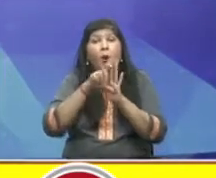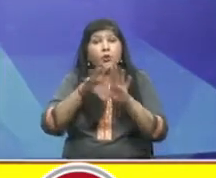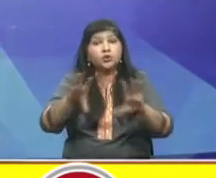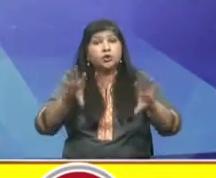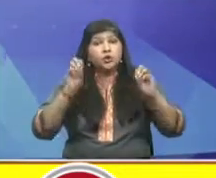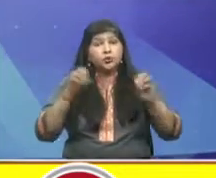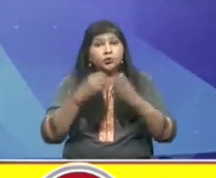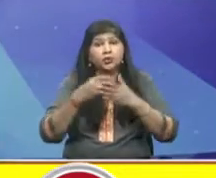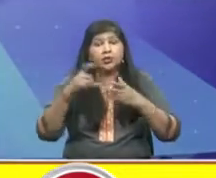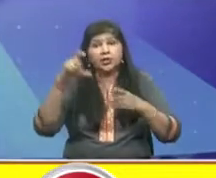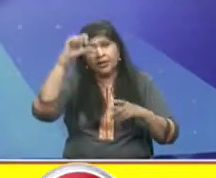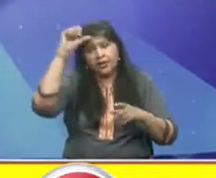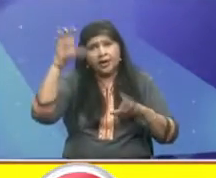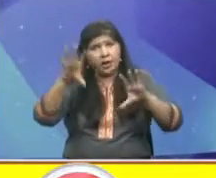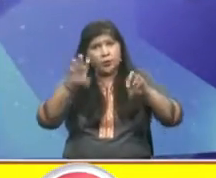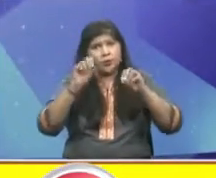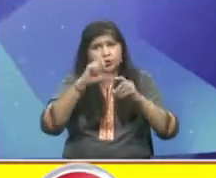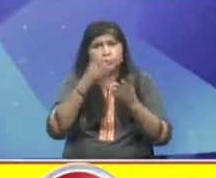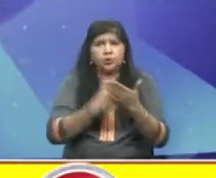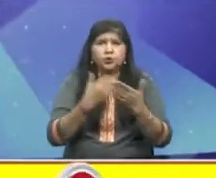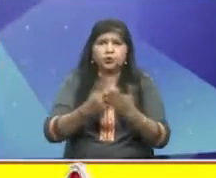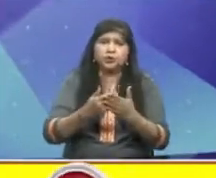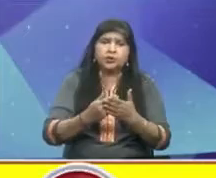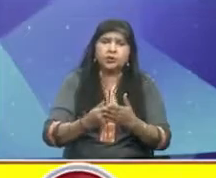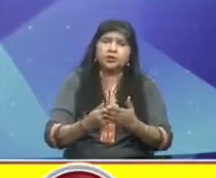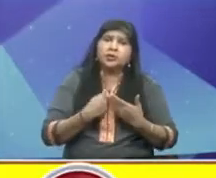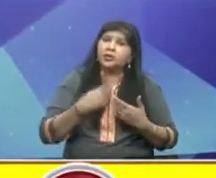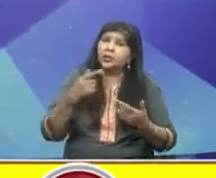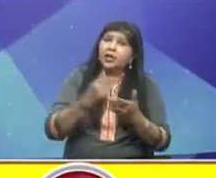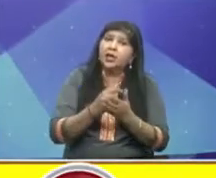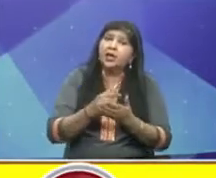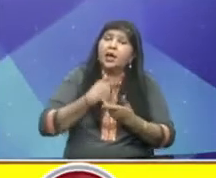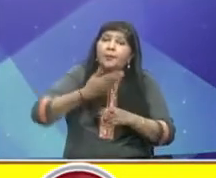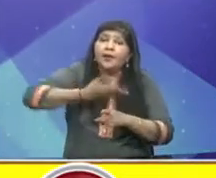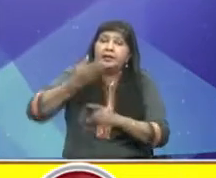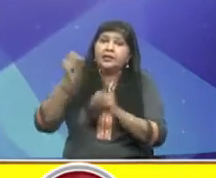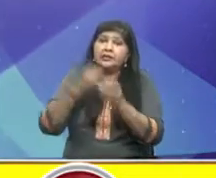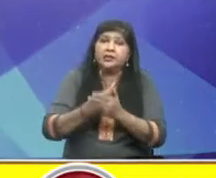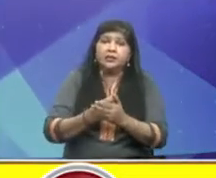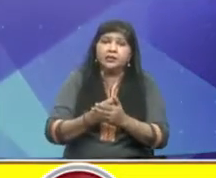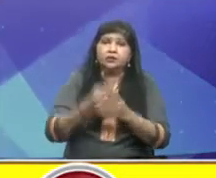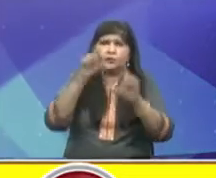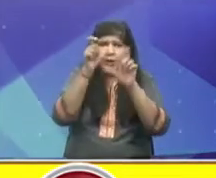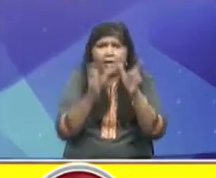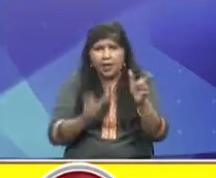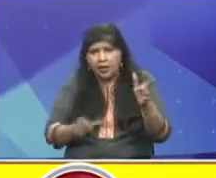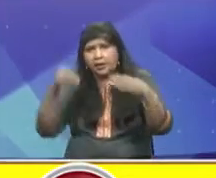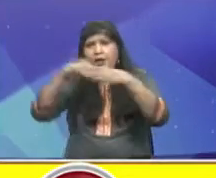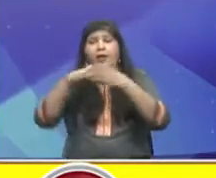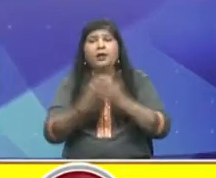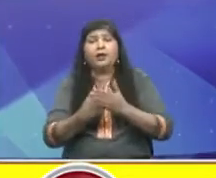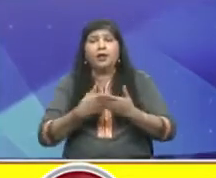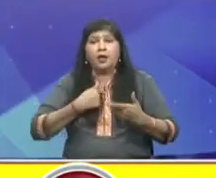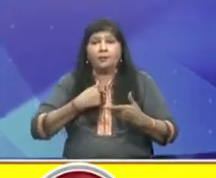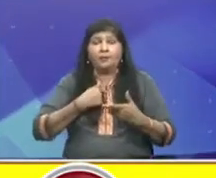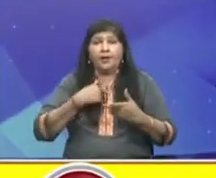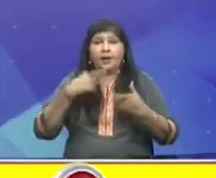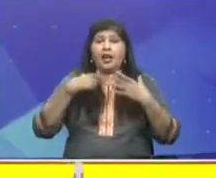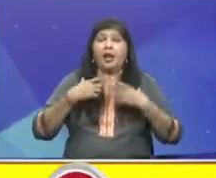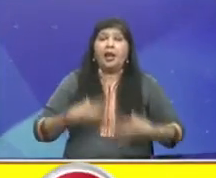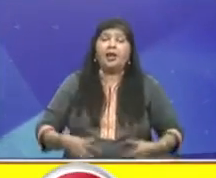भावना, हमारा संविधान हम सभी देशवासियों से अपने अपने कर्तव्यों के निर्वहन